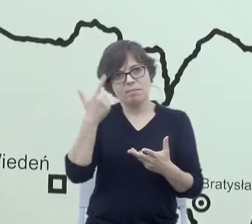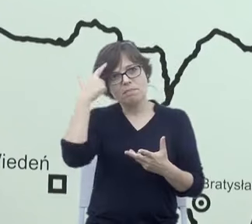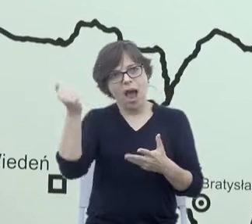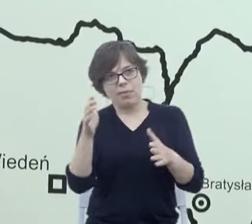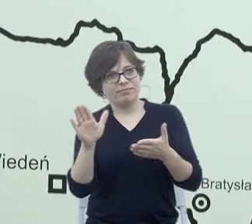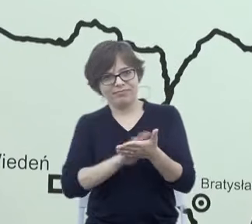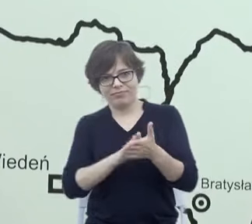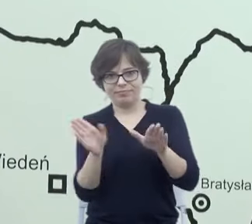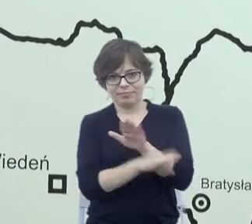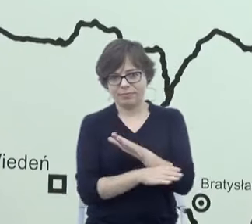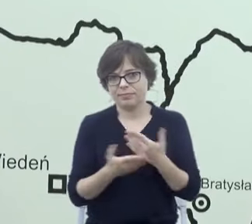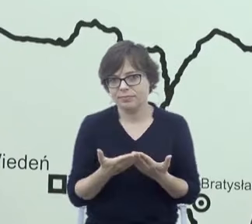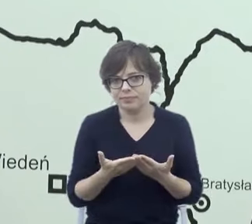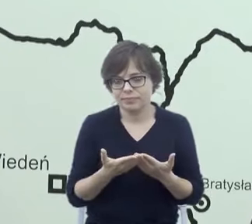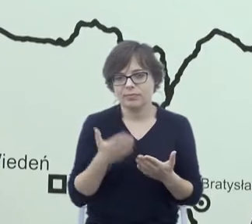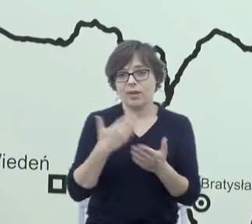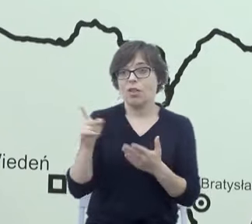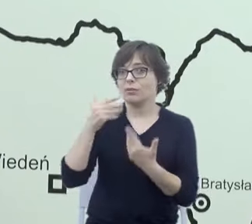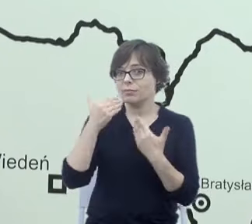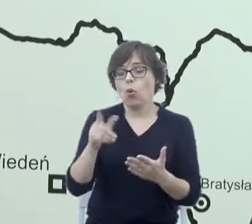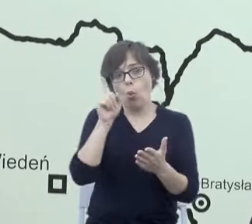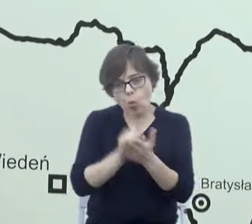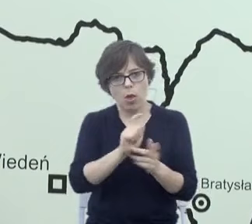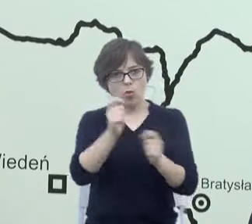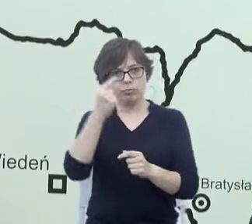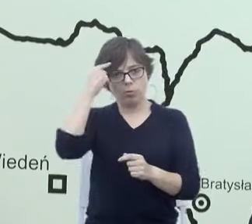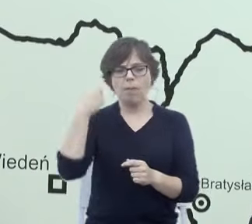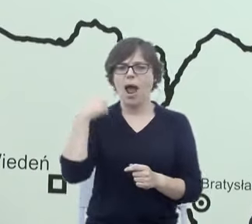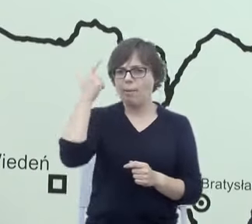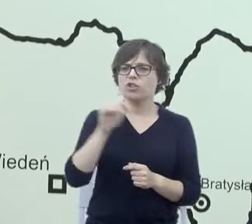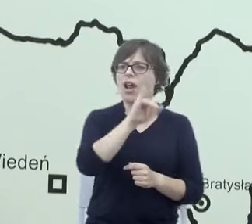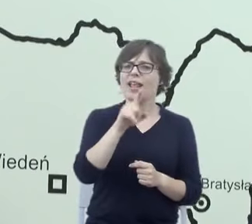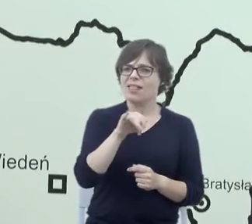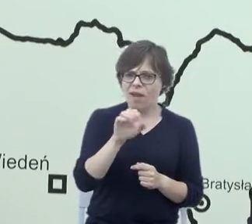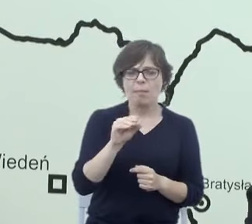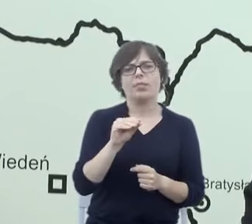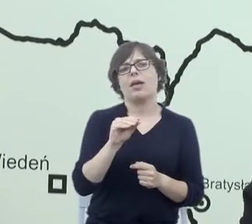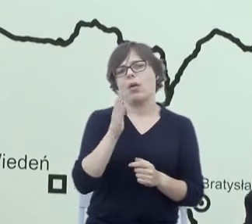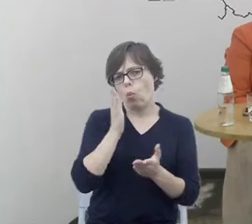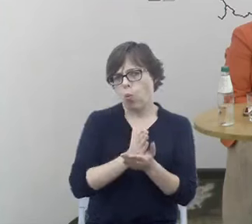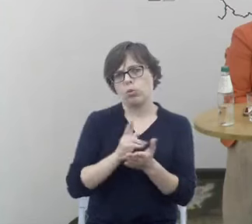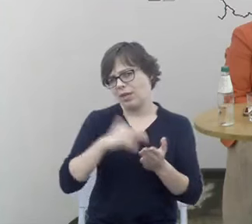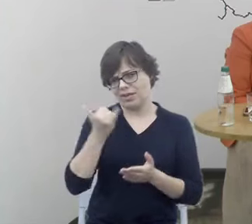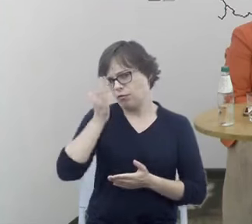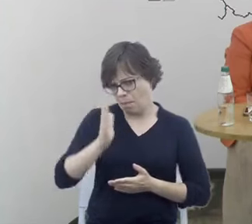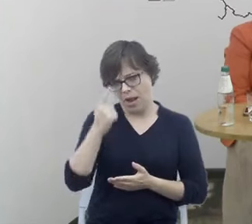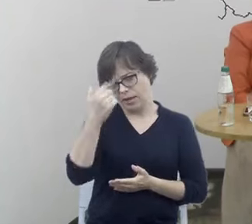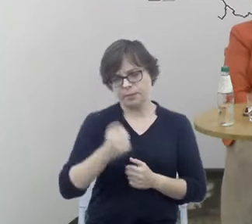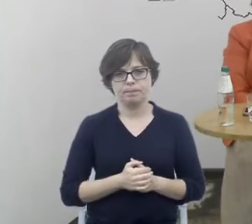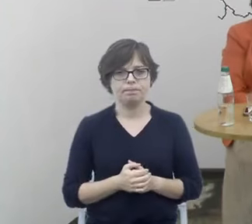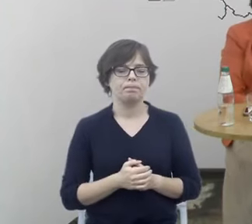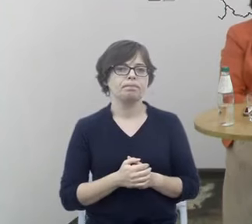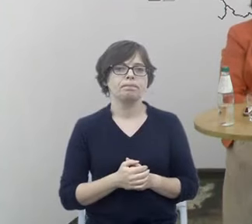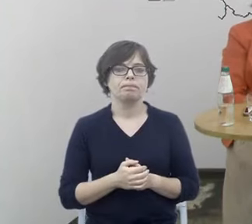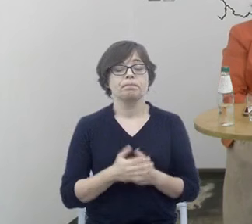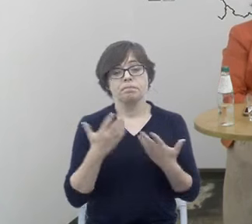Jedwabne, kazus Jedwabnego już z nami zawsze zostanie. Różnie interpretowane, ale zostanie. Mamy do czynienia z takimi sytuacjami